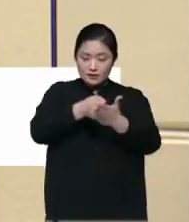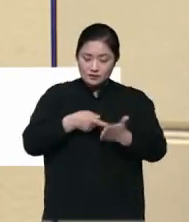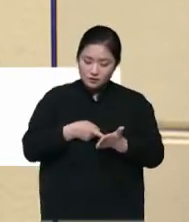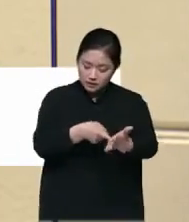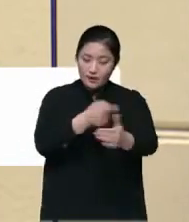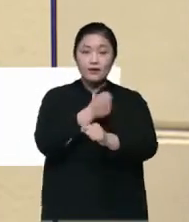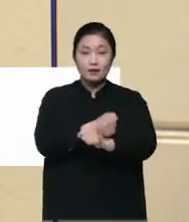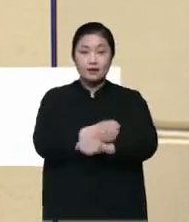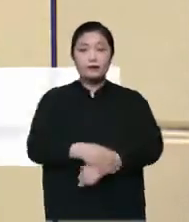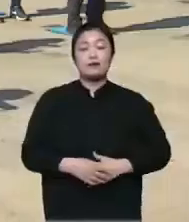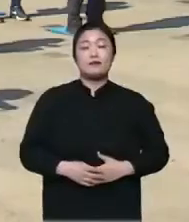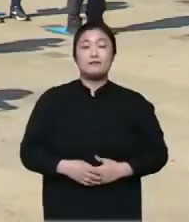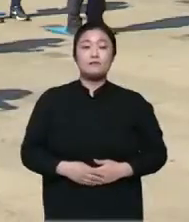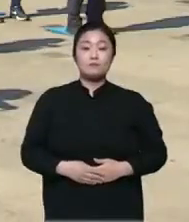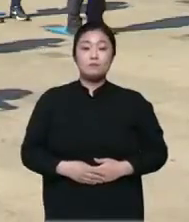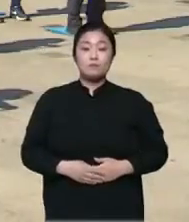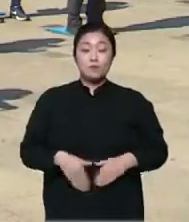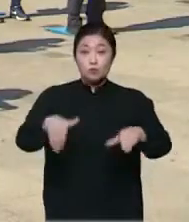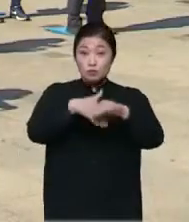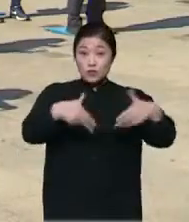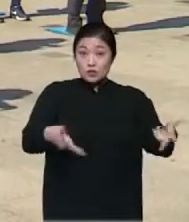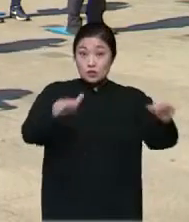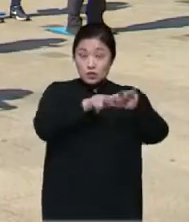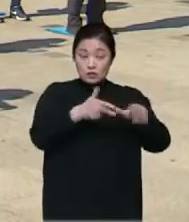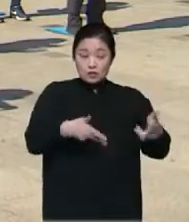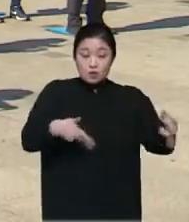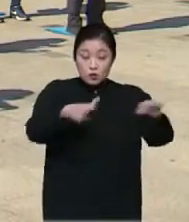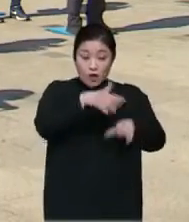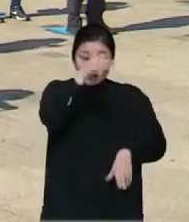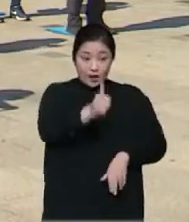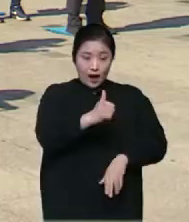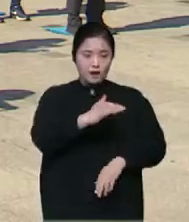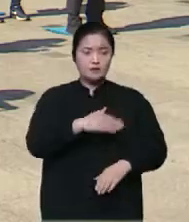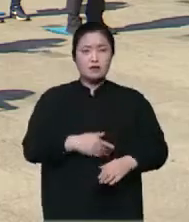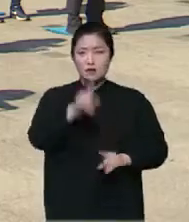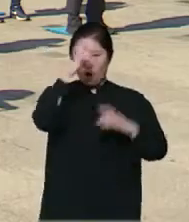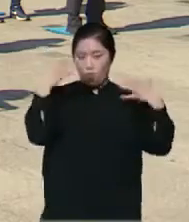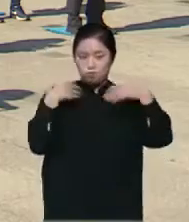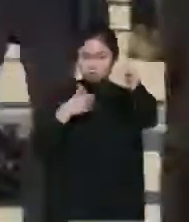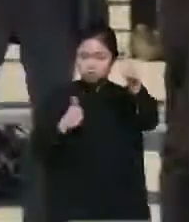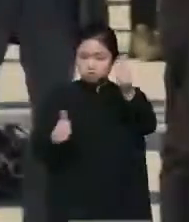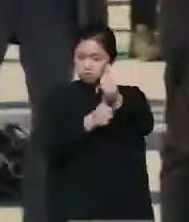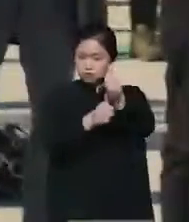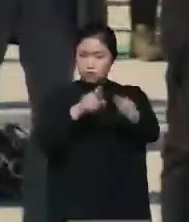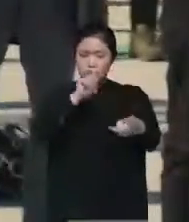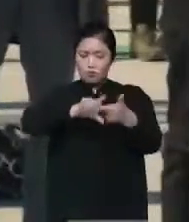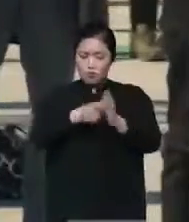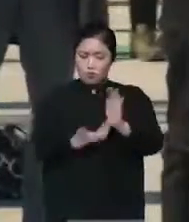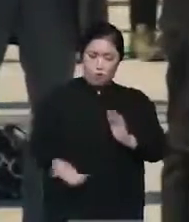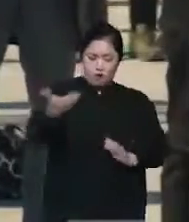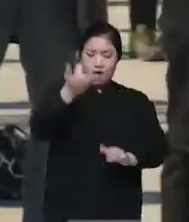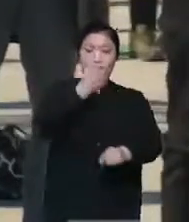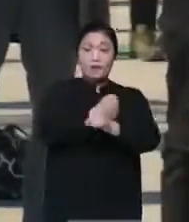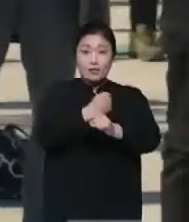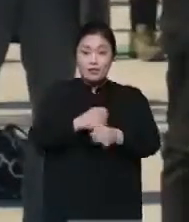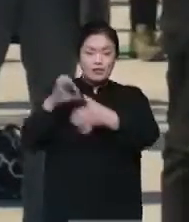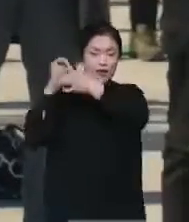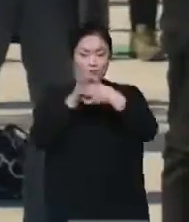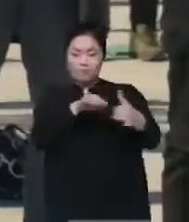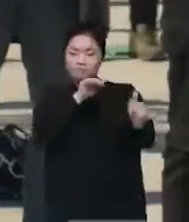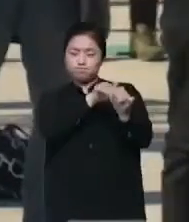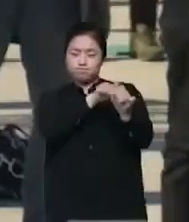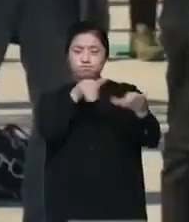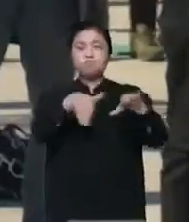나갈 것입니다. 문화전당은 일단 전당장의 직급을 차관급으로 올려야 한다는 지역의 여론을